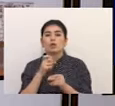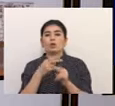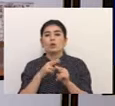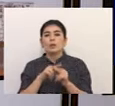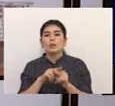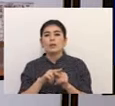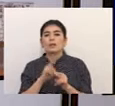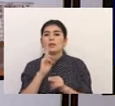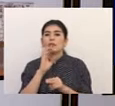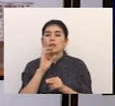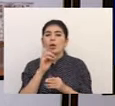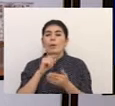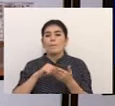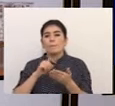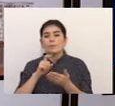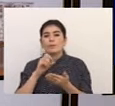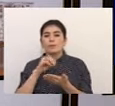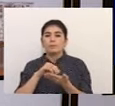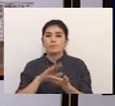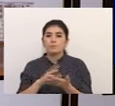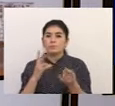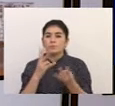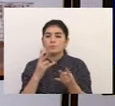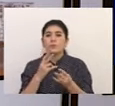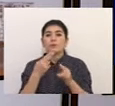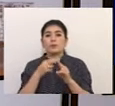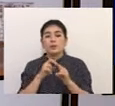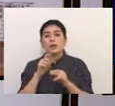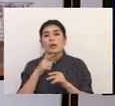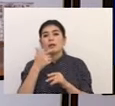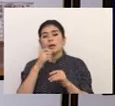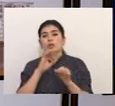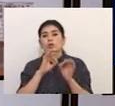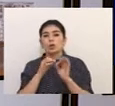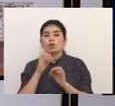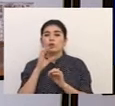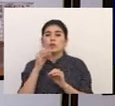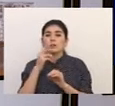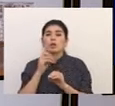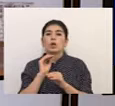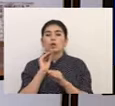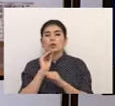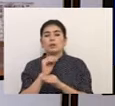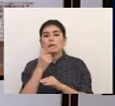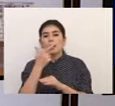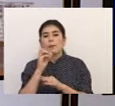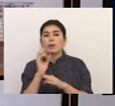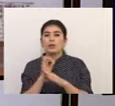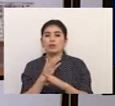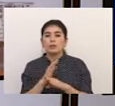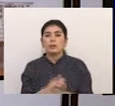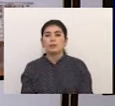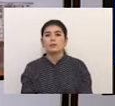siz kesimlik belgisini aniqlab chiqasiz. Shunga qarab gaplarni sodda va qo'shma gapga ajratasiz.